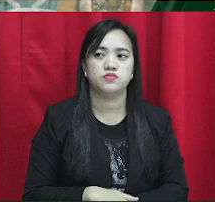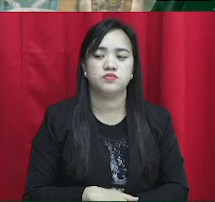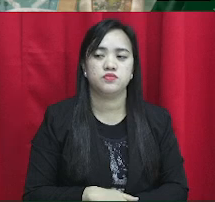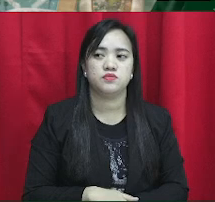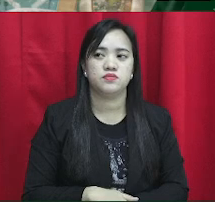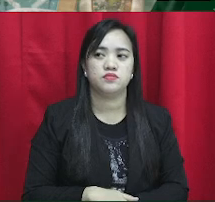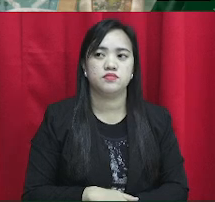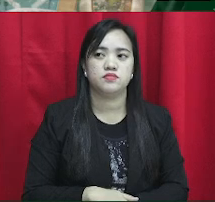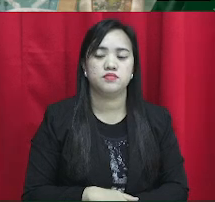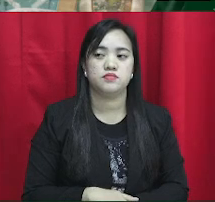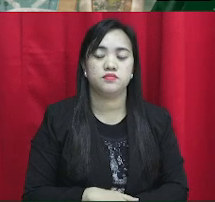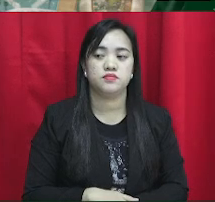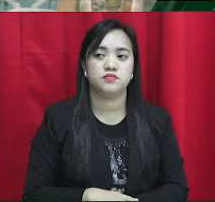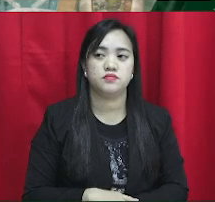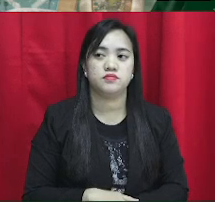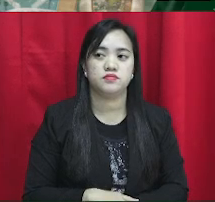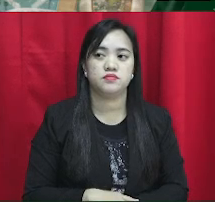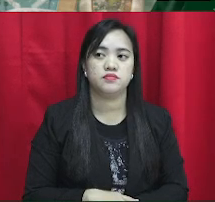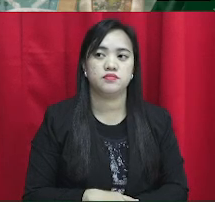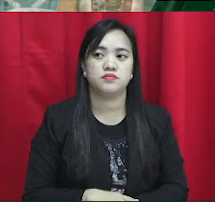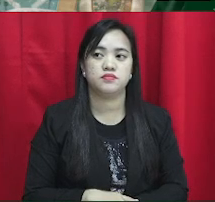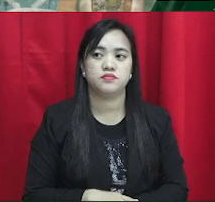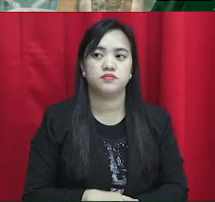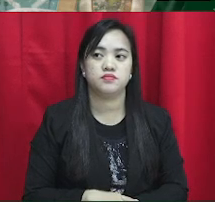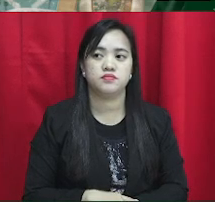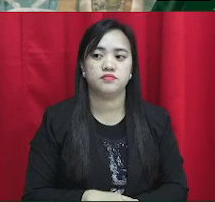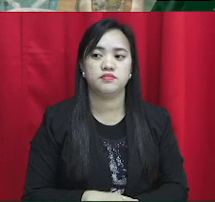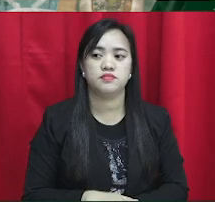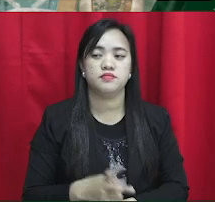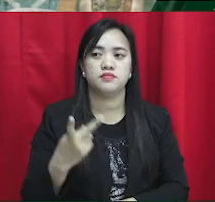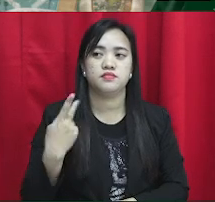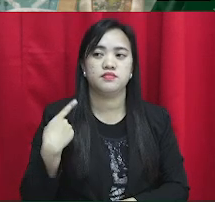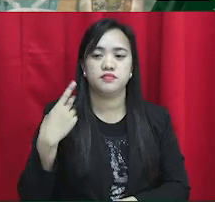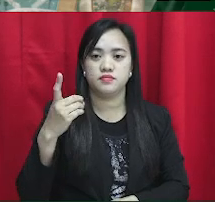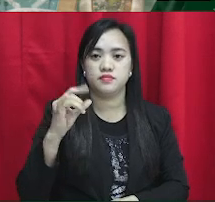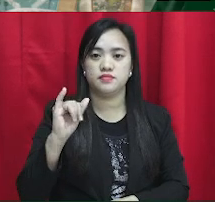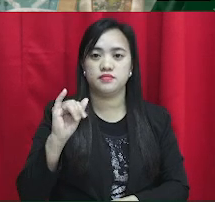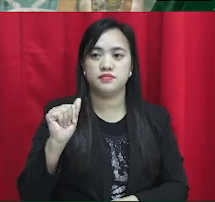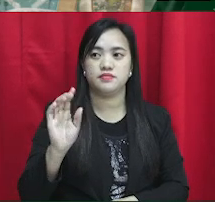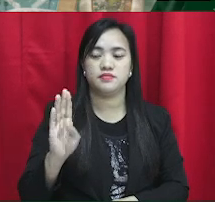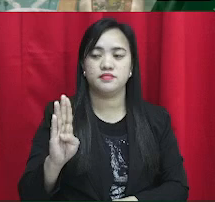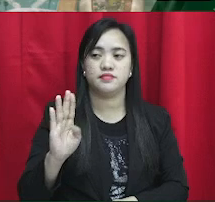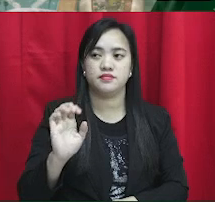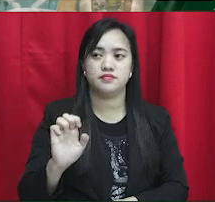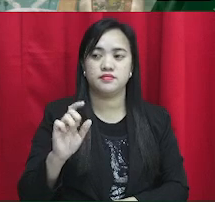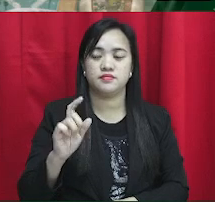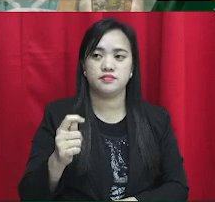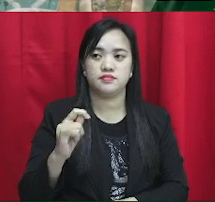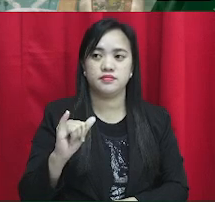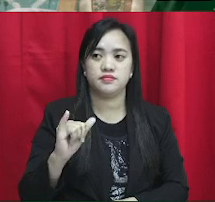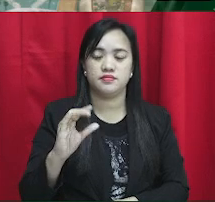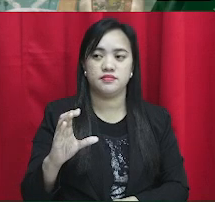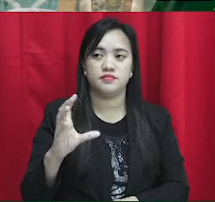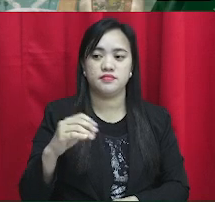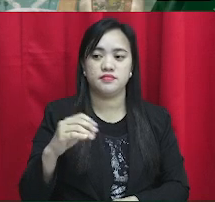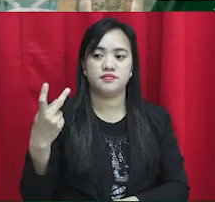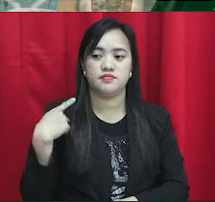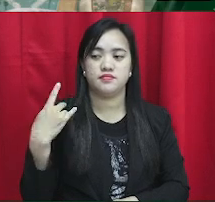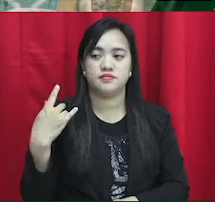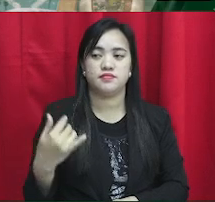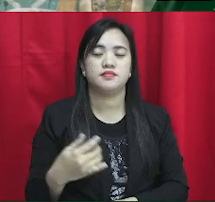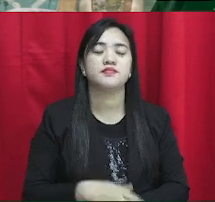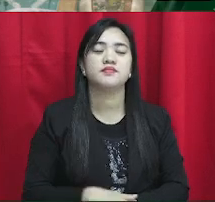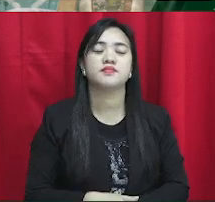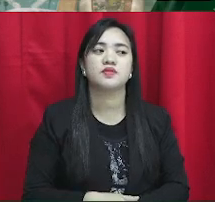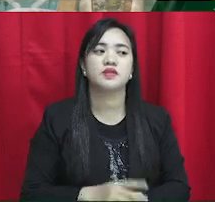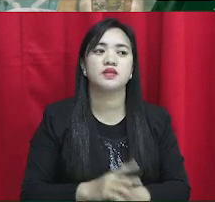tayong pag-diabetic na tayo. Ah, mahirap yan, yung ipa-fight mo na yung kalusugan.